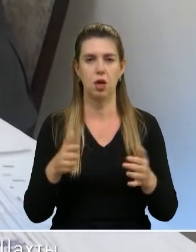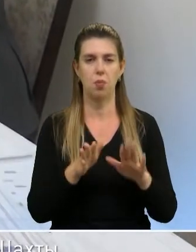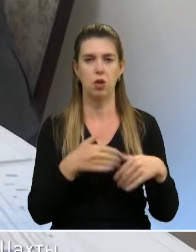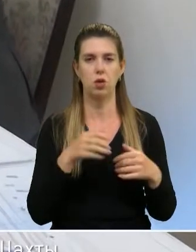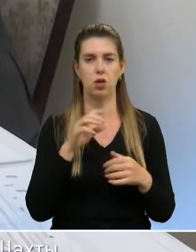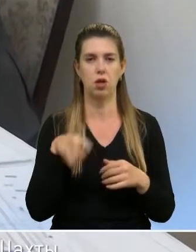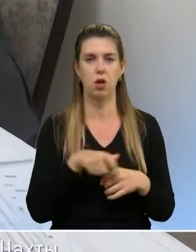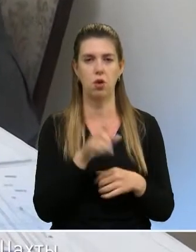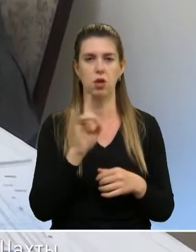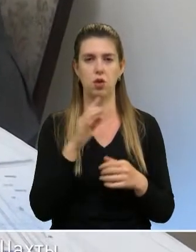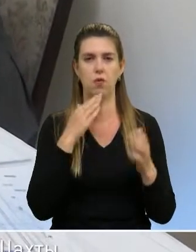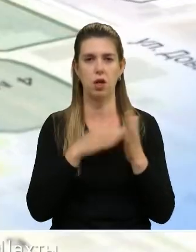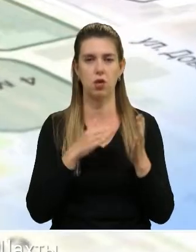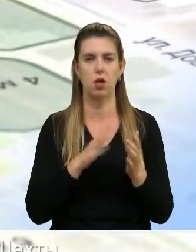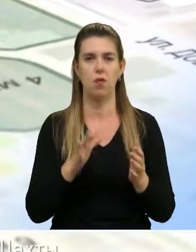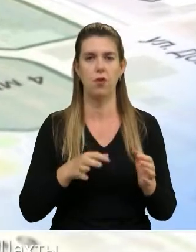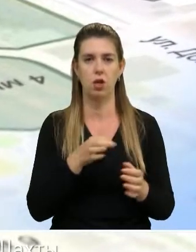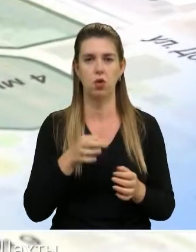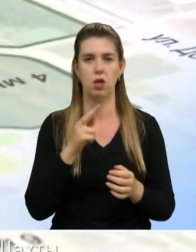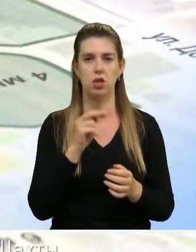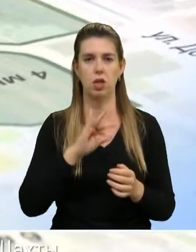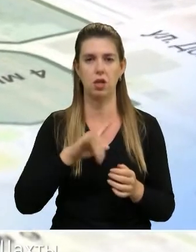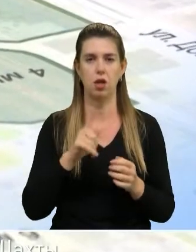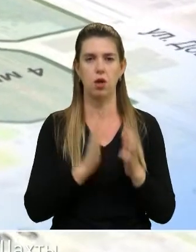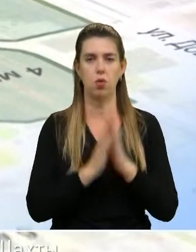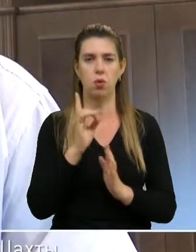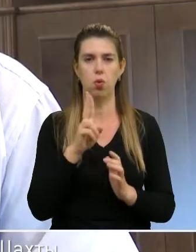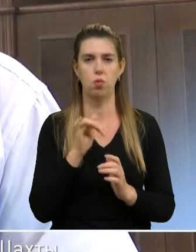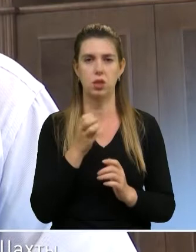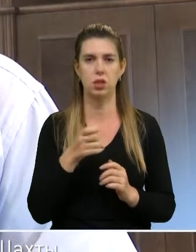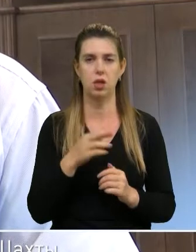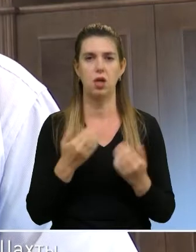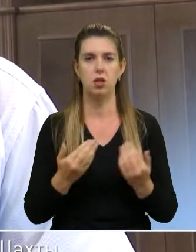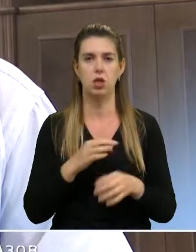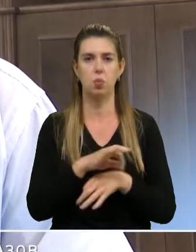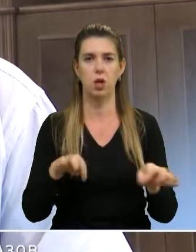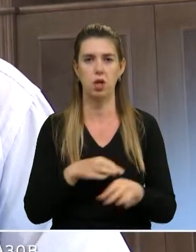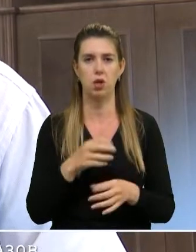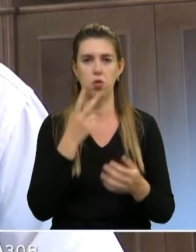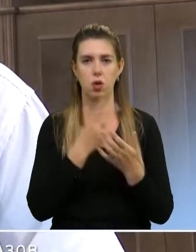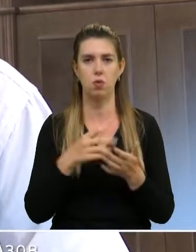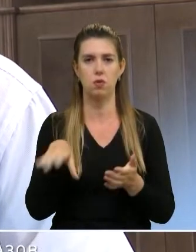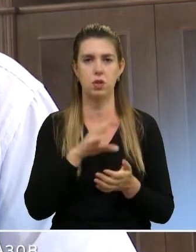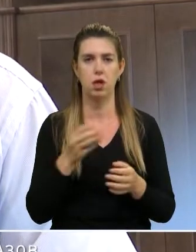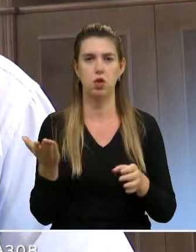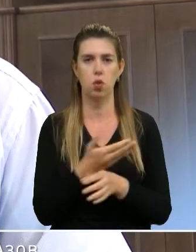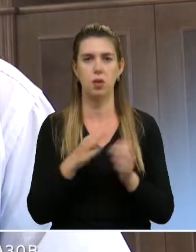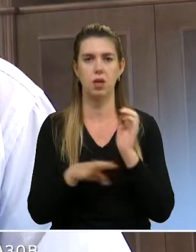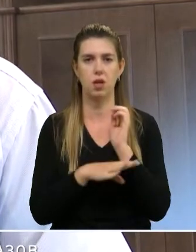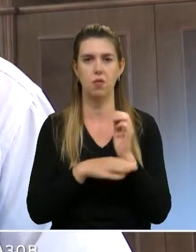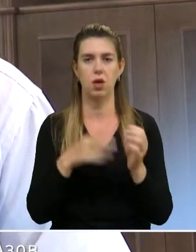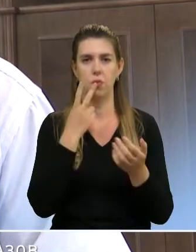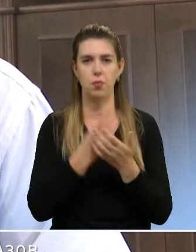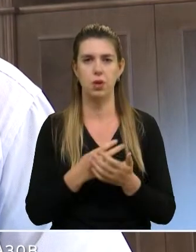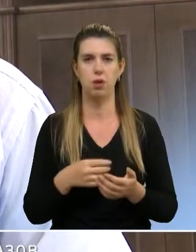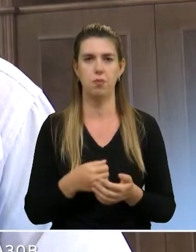трассы Ростов-Таганрог в районе Чалтыря до Кумжинской рощи. В данном проекте учтены все срубленные деревья, учтены